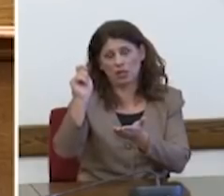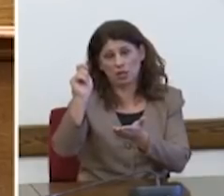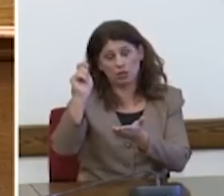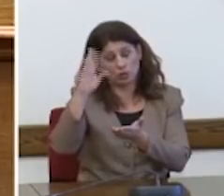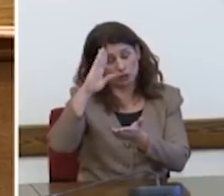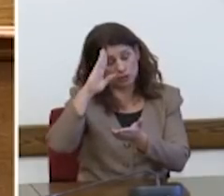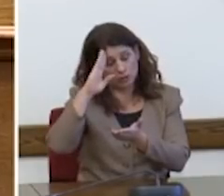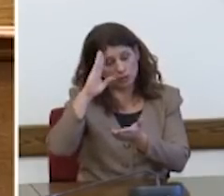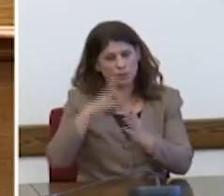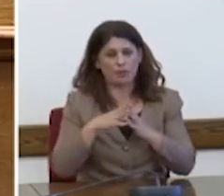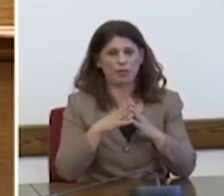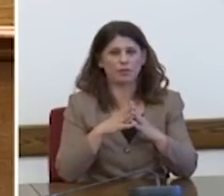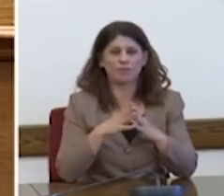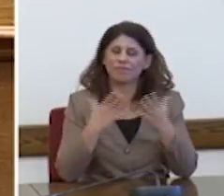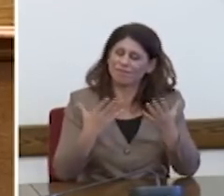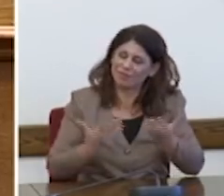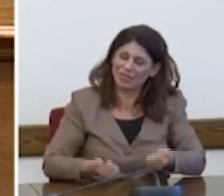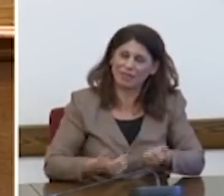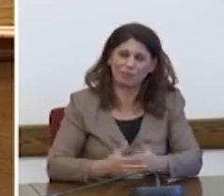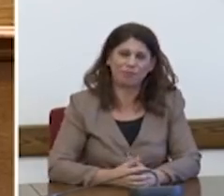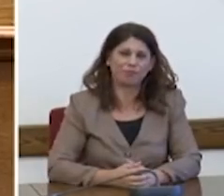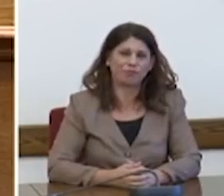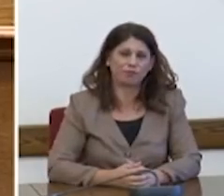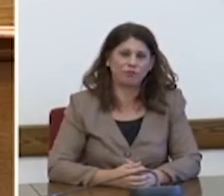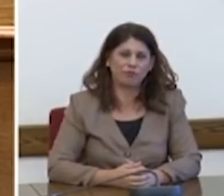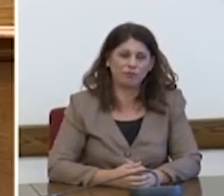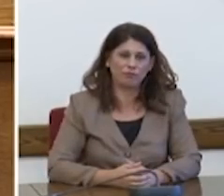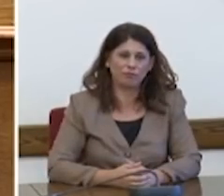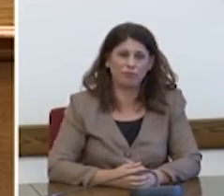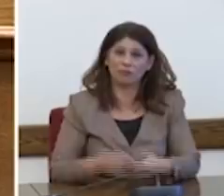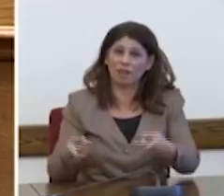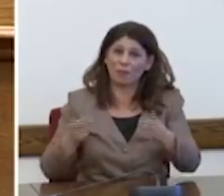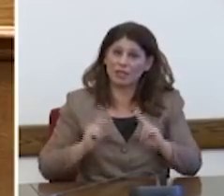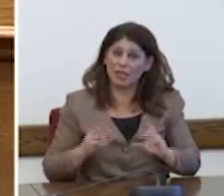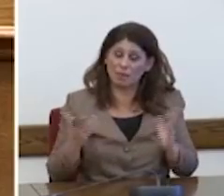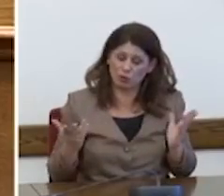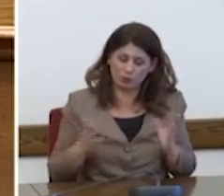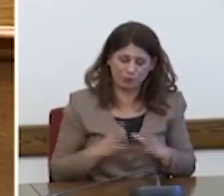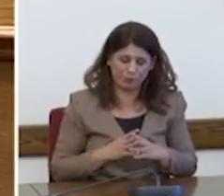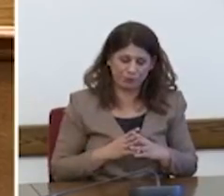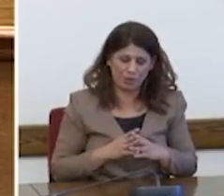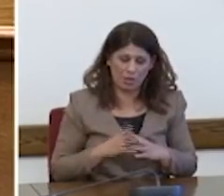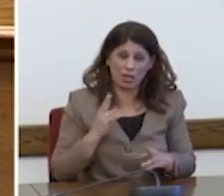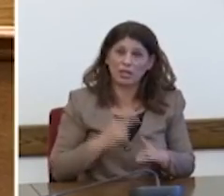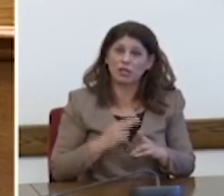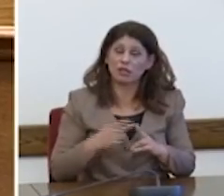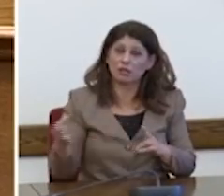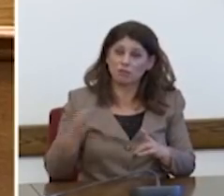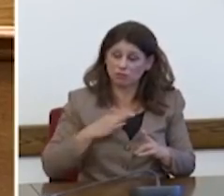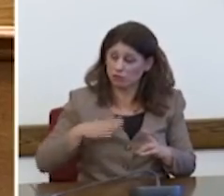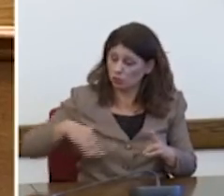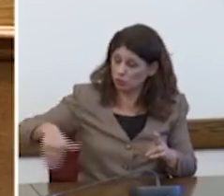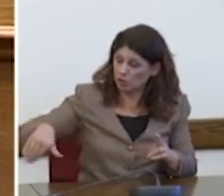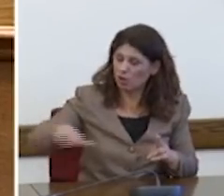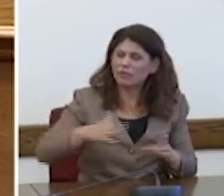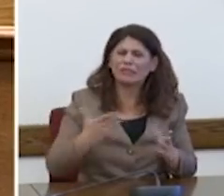Πολιτειών Αμερικής? Υπήρχε. Για απαντήστε μας λοιπόν, και κυρίως απαντήστε στον ελληνικό λαό, τι